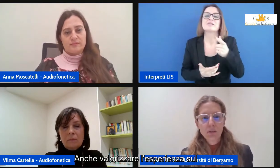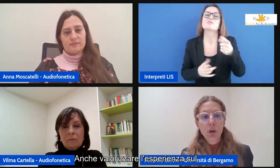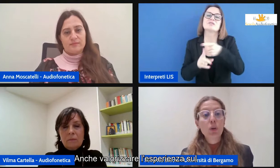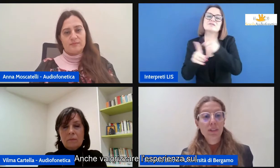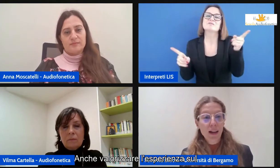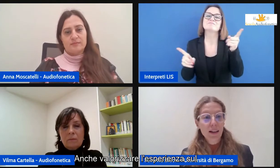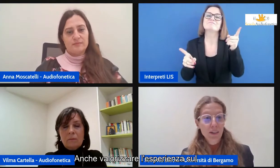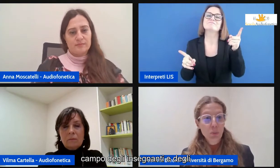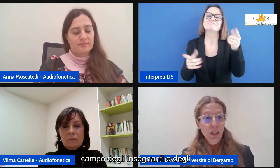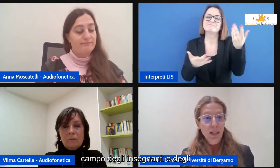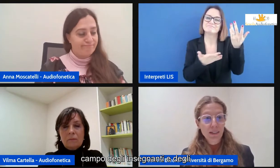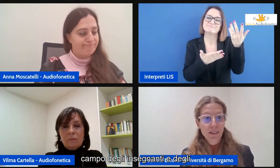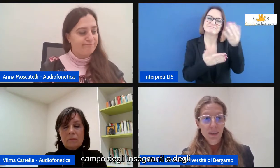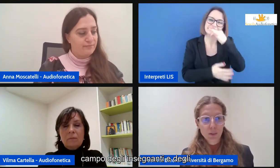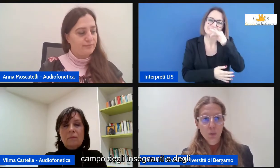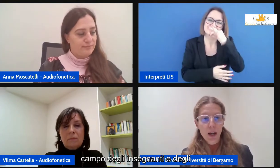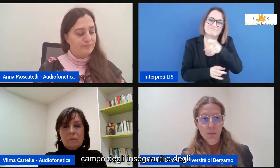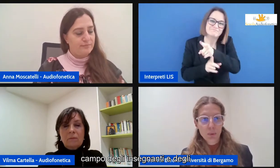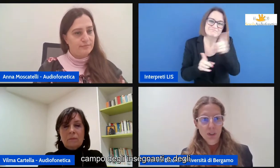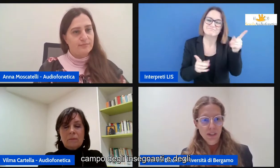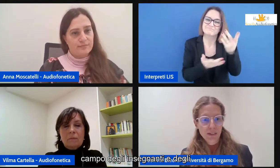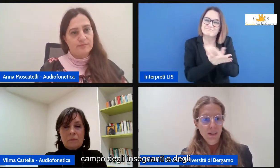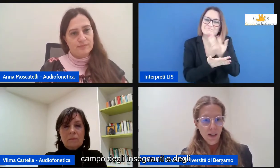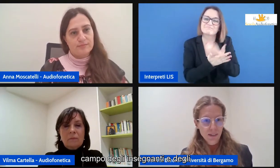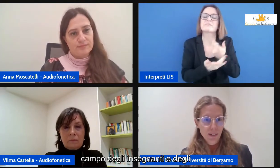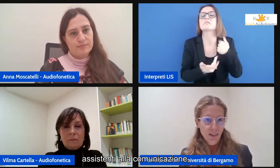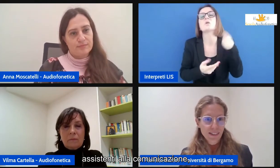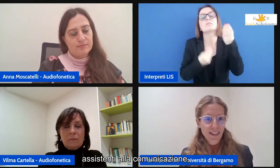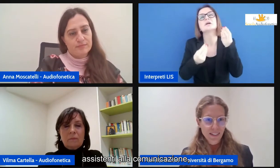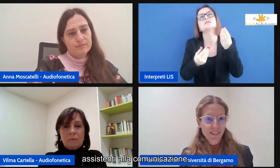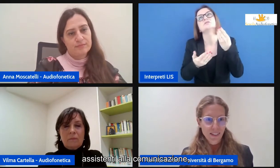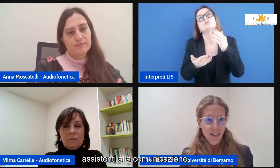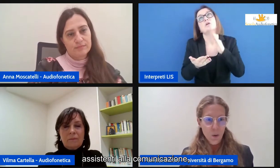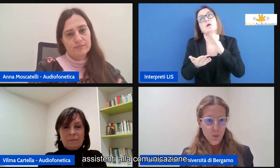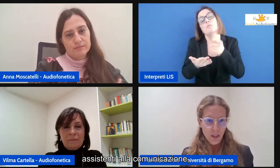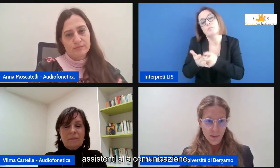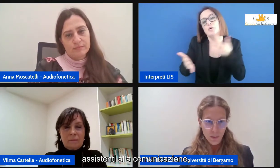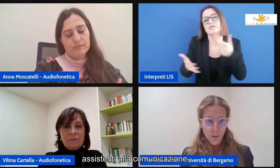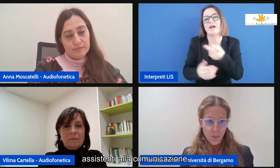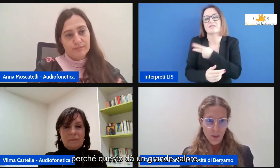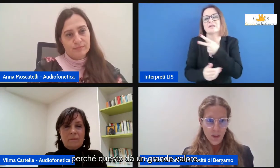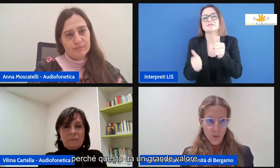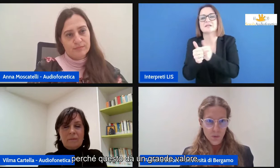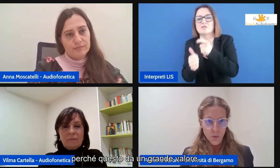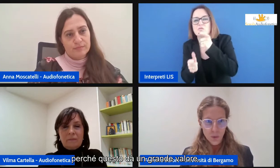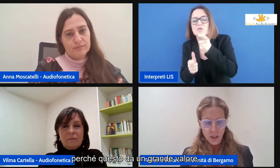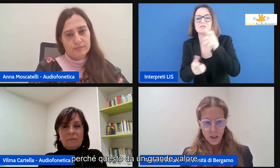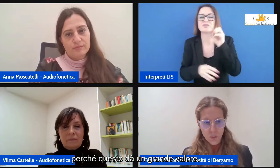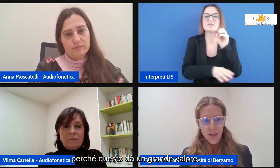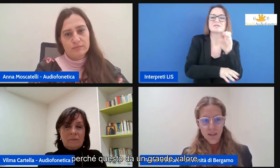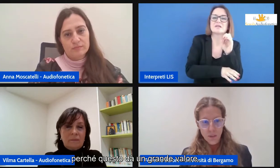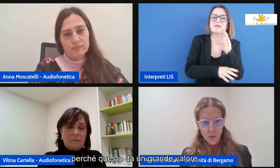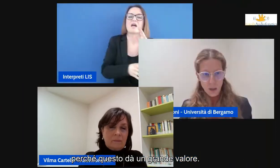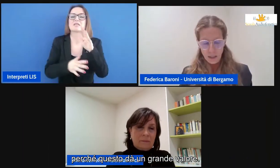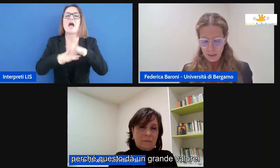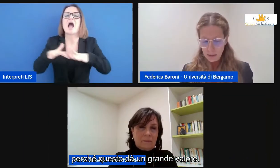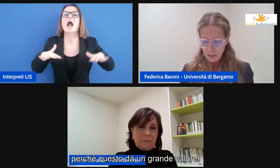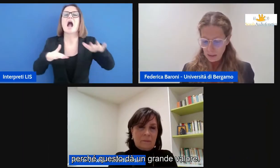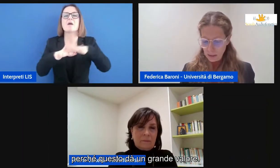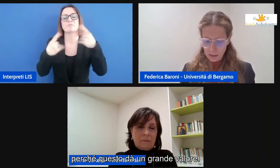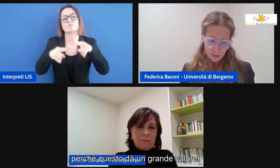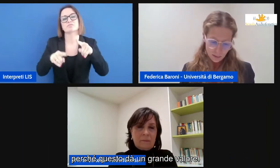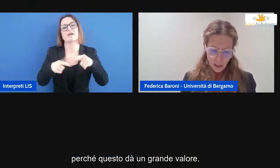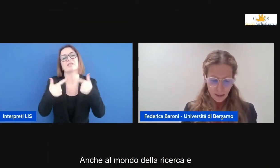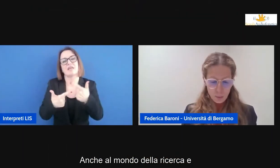valorizzare l'esperienza sul campo degli insegnanti e degli assistenti alla comunicazione perché questo dà un grande valore